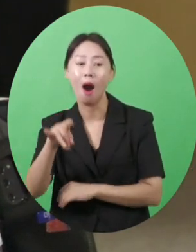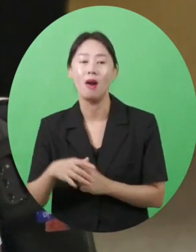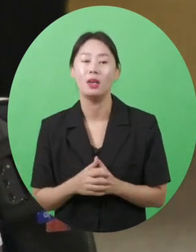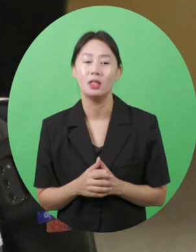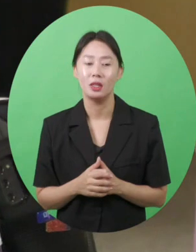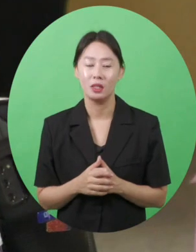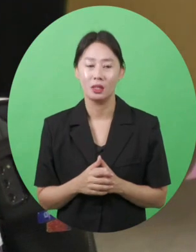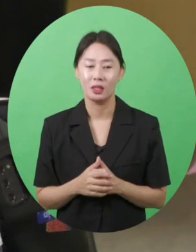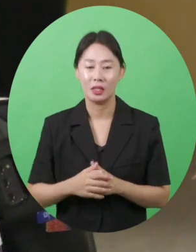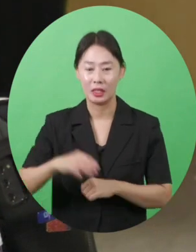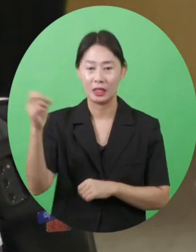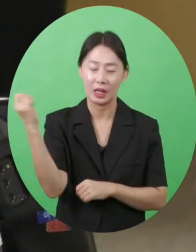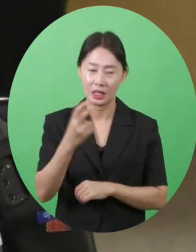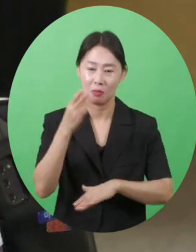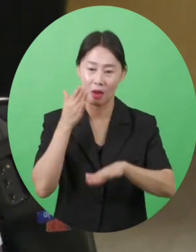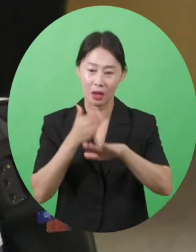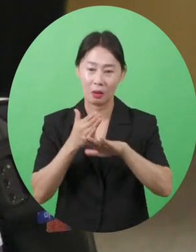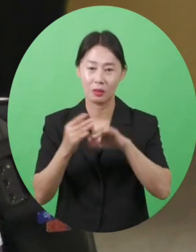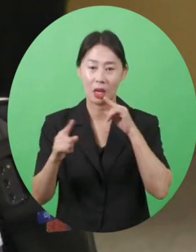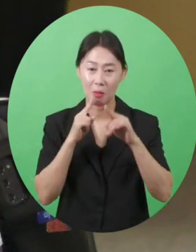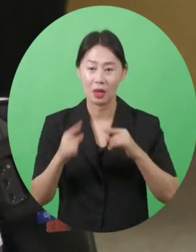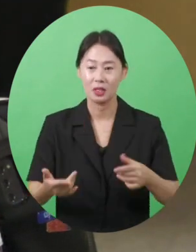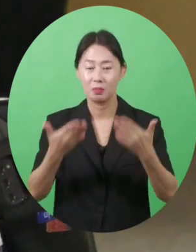같습니다. 다시 한번 감사드리고